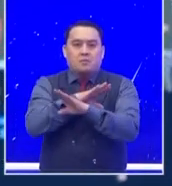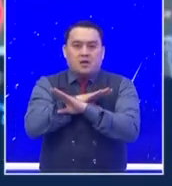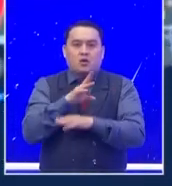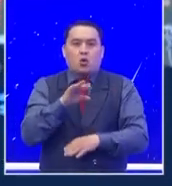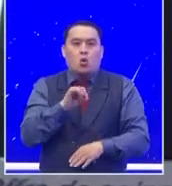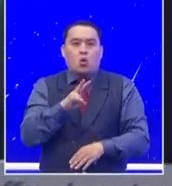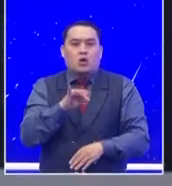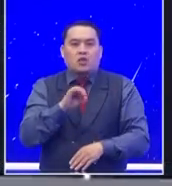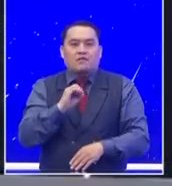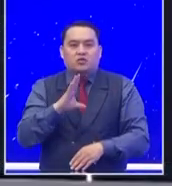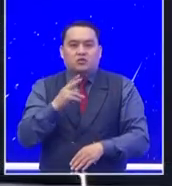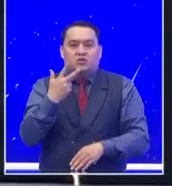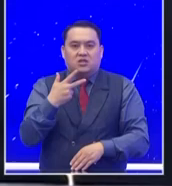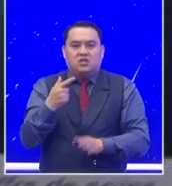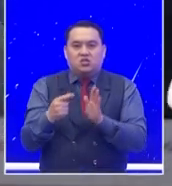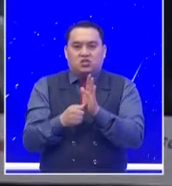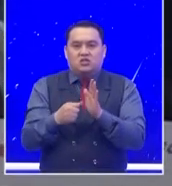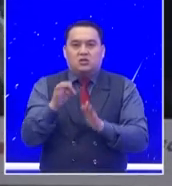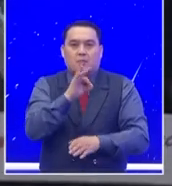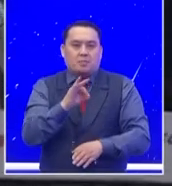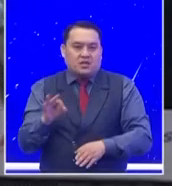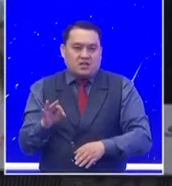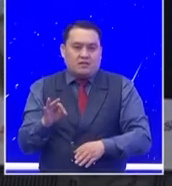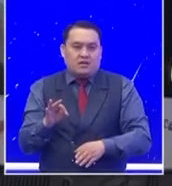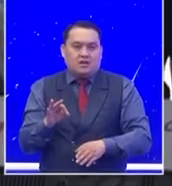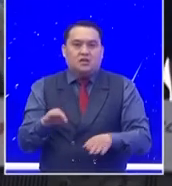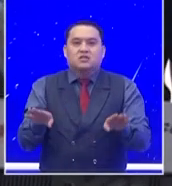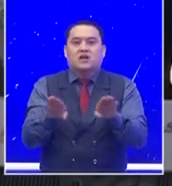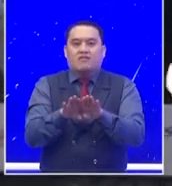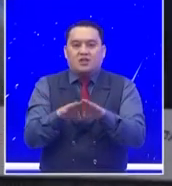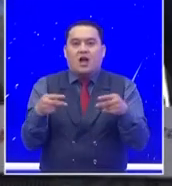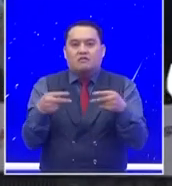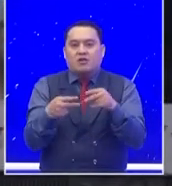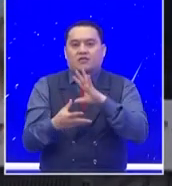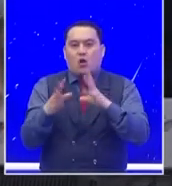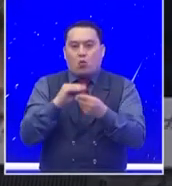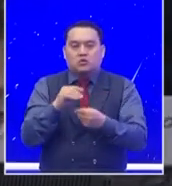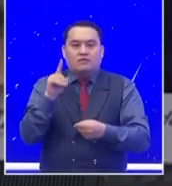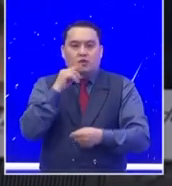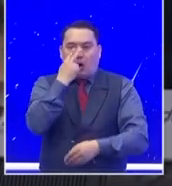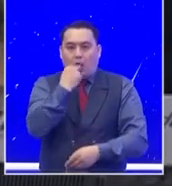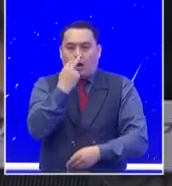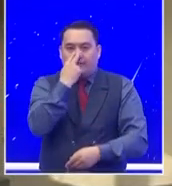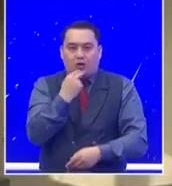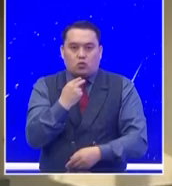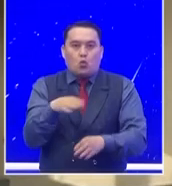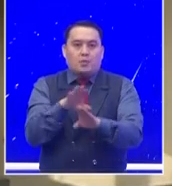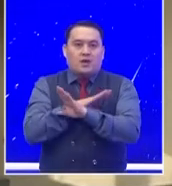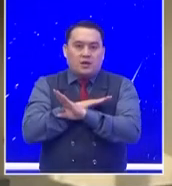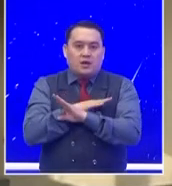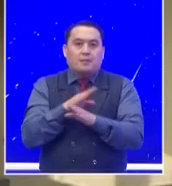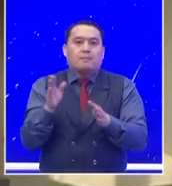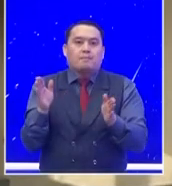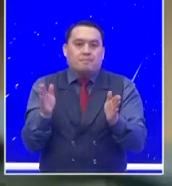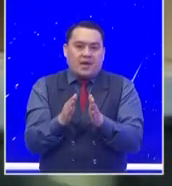коронавируса составляет 3,4 процента для сравнения в результате сезонного гриппа в основном умирает намного